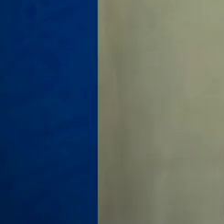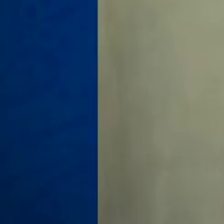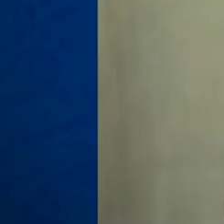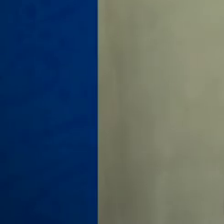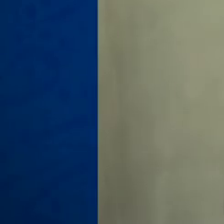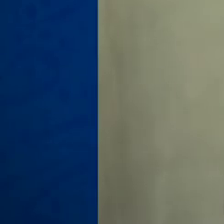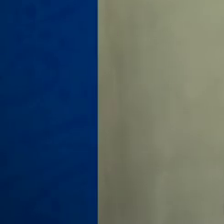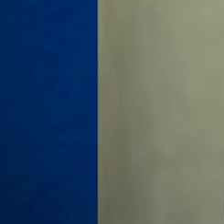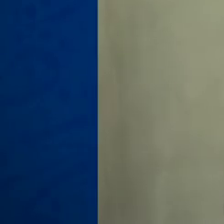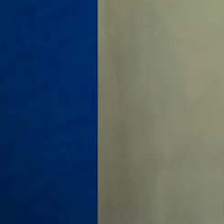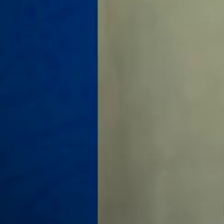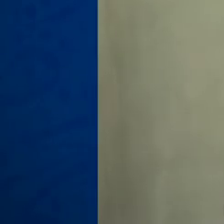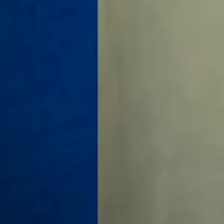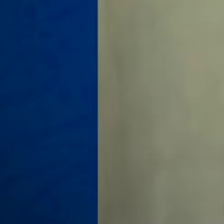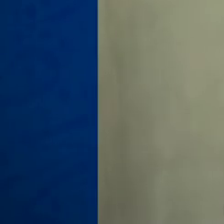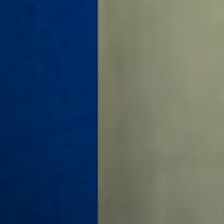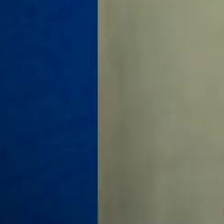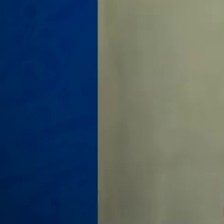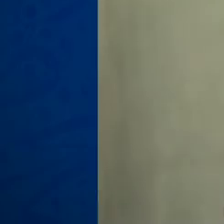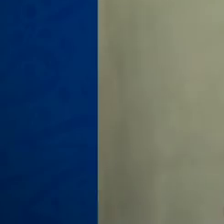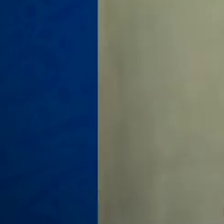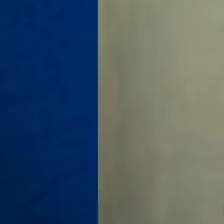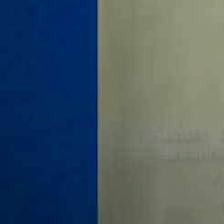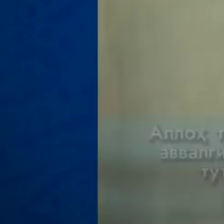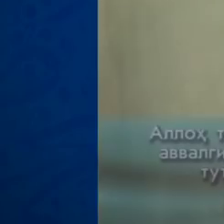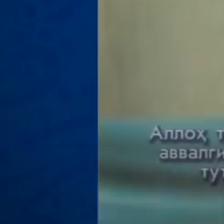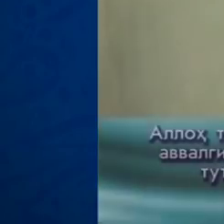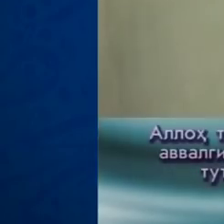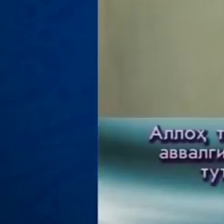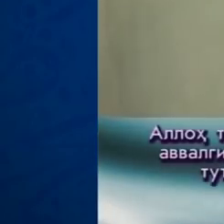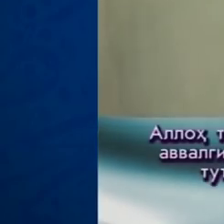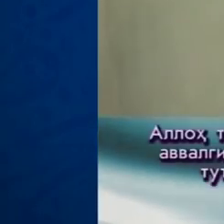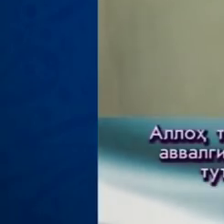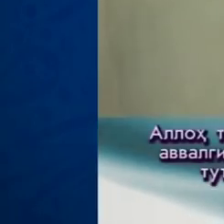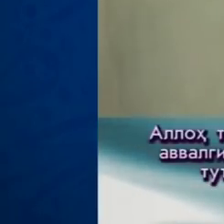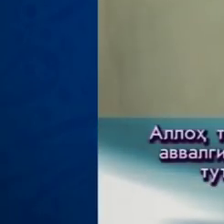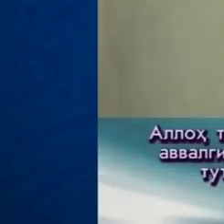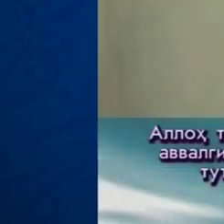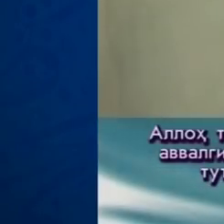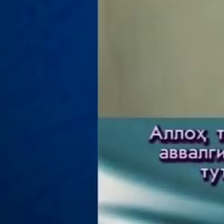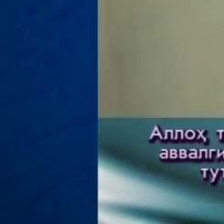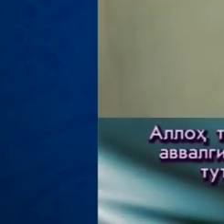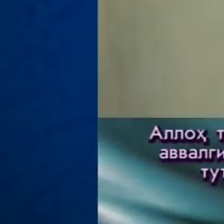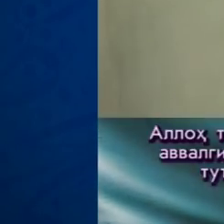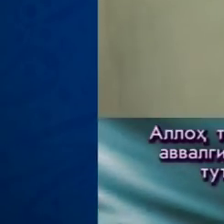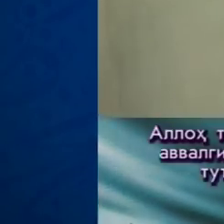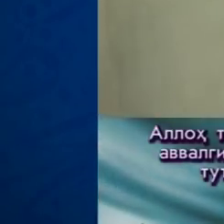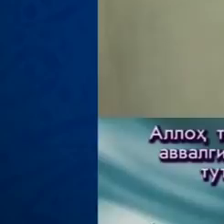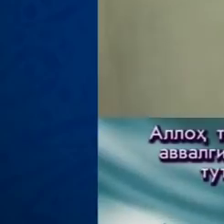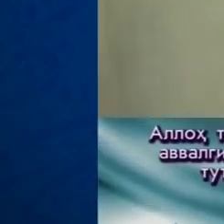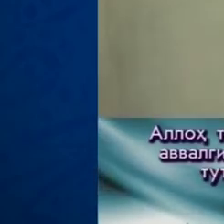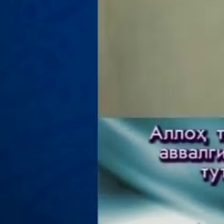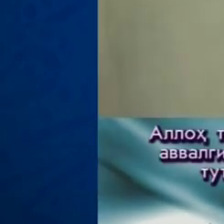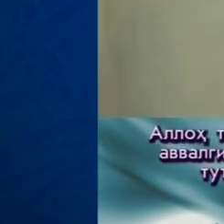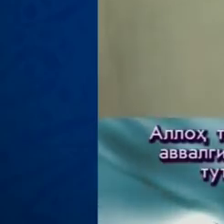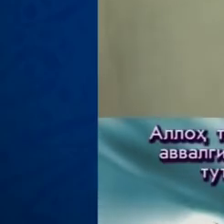الرجيم بسم الله الرحمن الرحيم يا أيها الذين آمنوا كتب